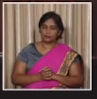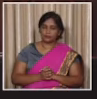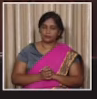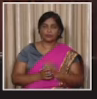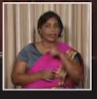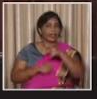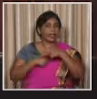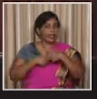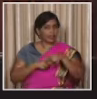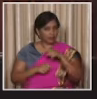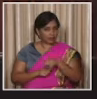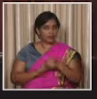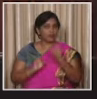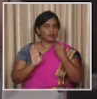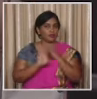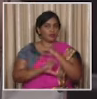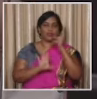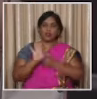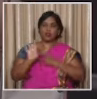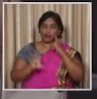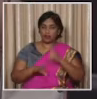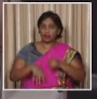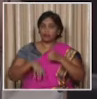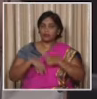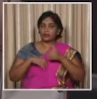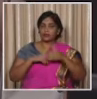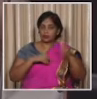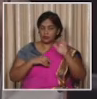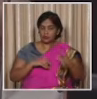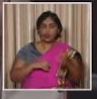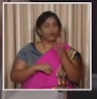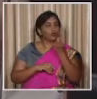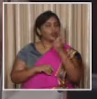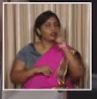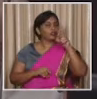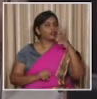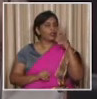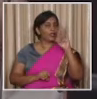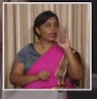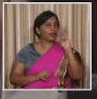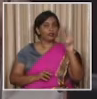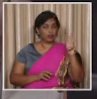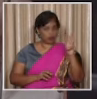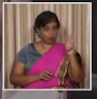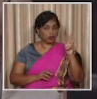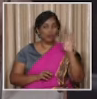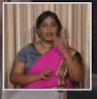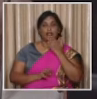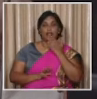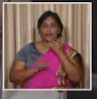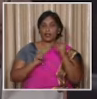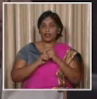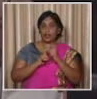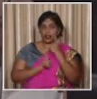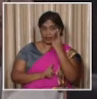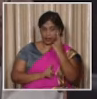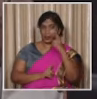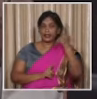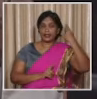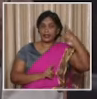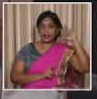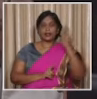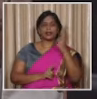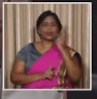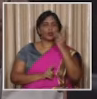මේ හේතුවෙන් පසුගිය වසරේ මෙම කාලයේදී රුපියල් 363ක් පැවති ඇමරිකානු ඩොලරය ඊයේ වන